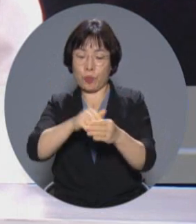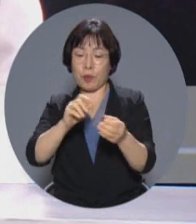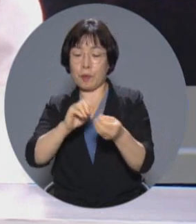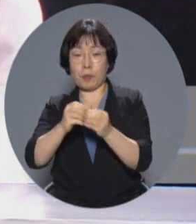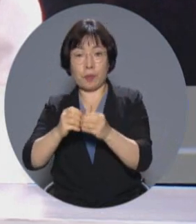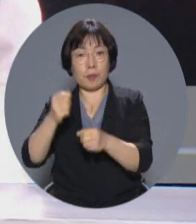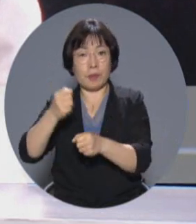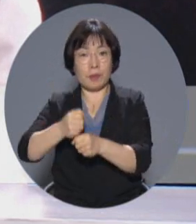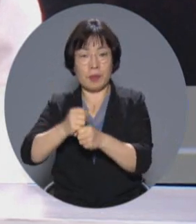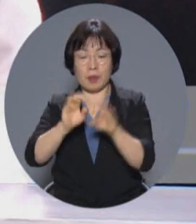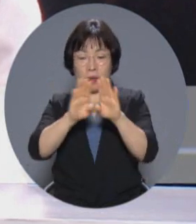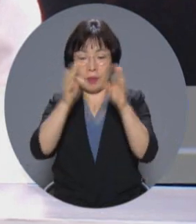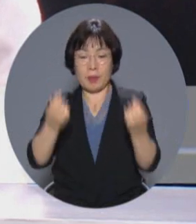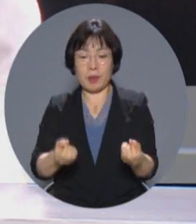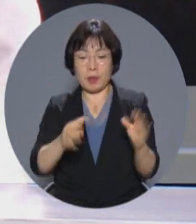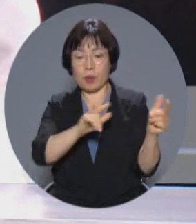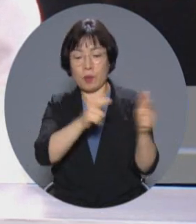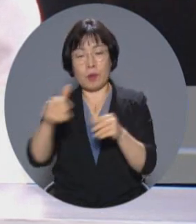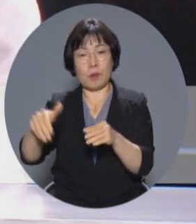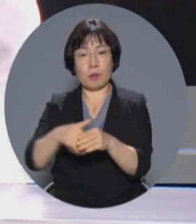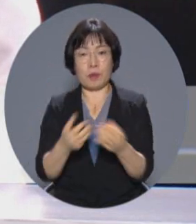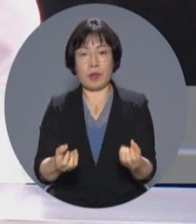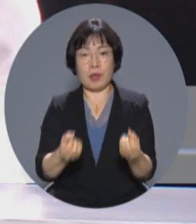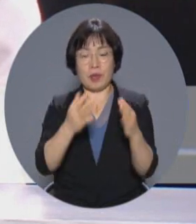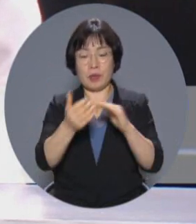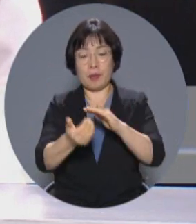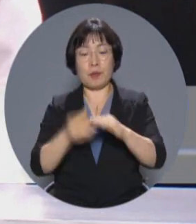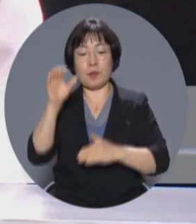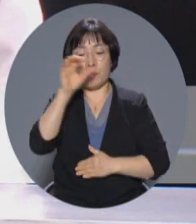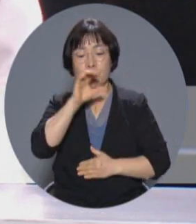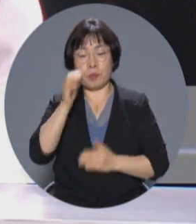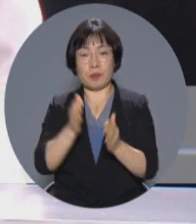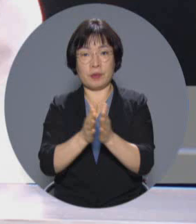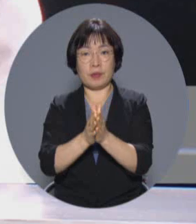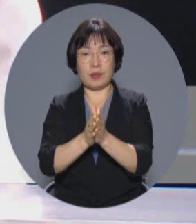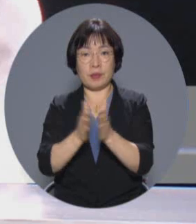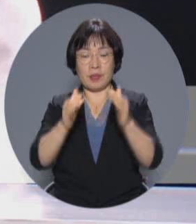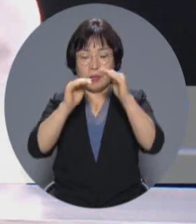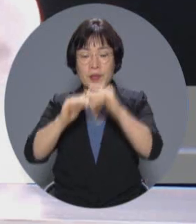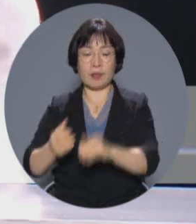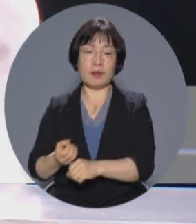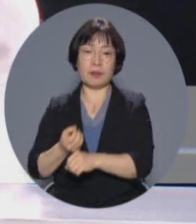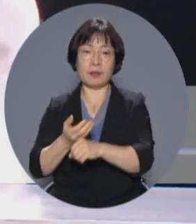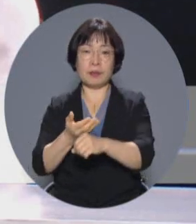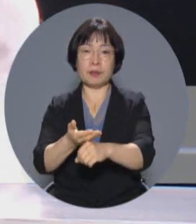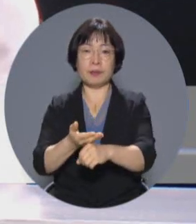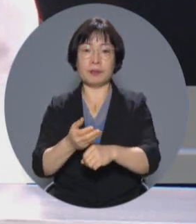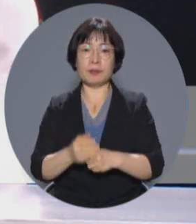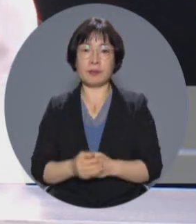작업과 함께 개막식을 비롯해 여러 문화 행사도 예행 연습에 들어갑니다. 유민호 기자입니다.